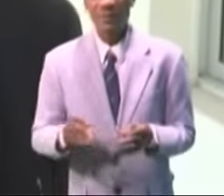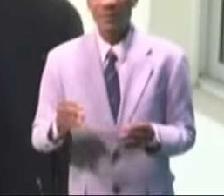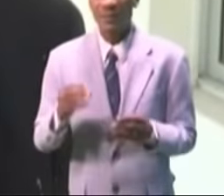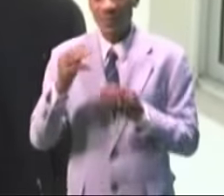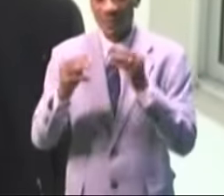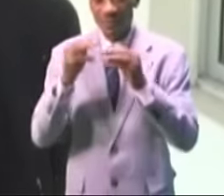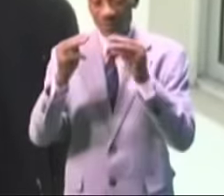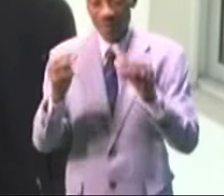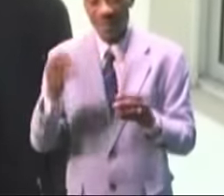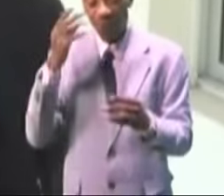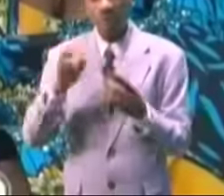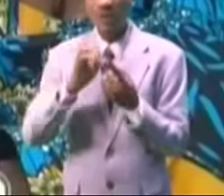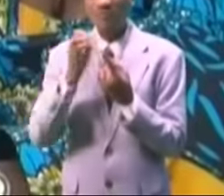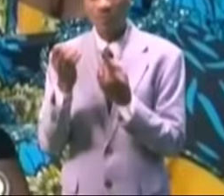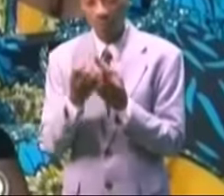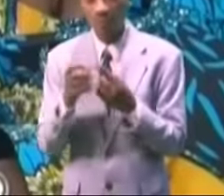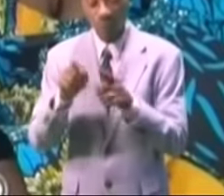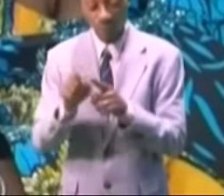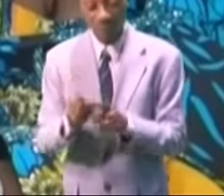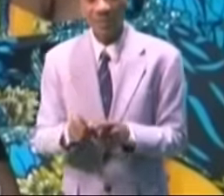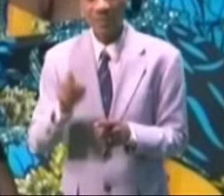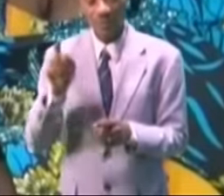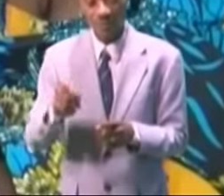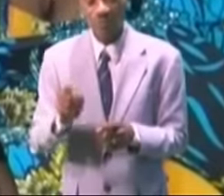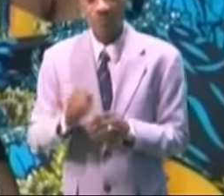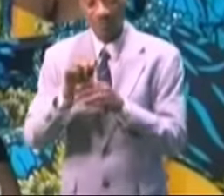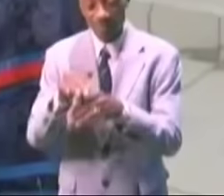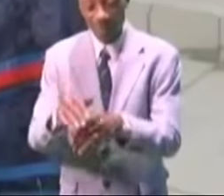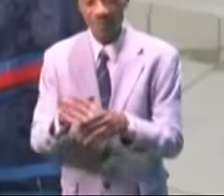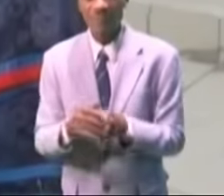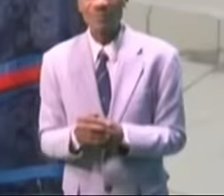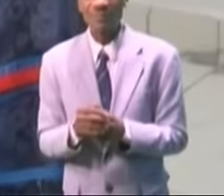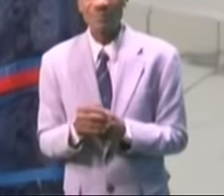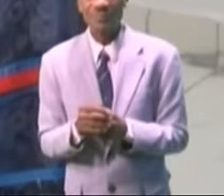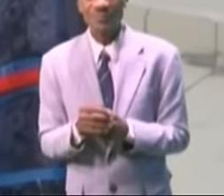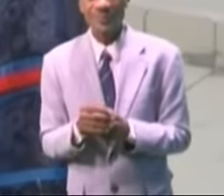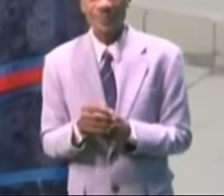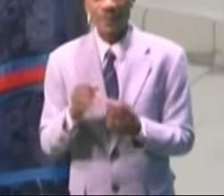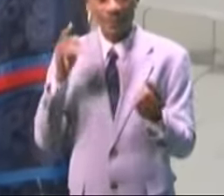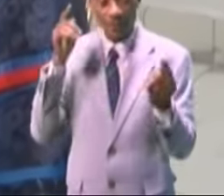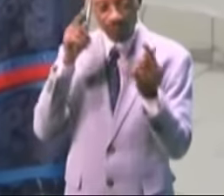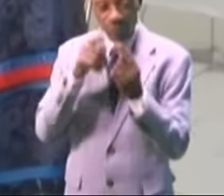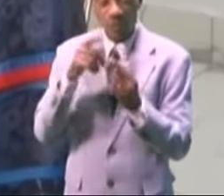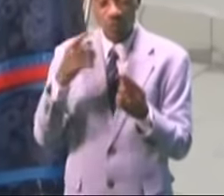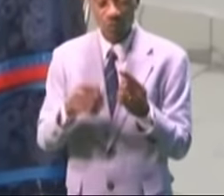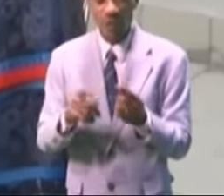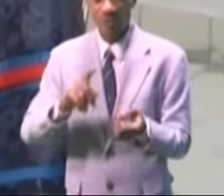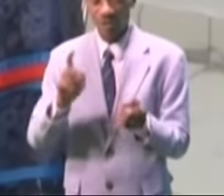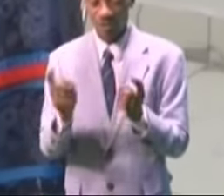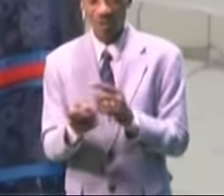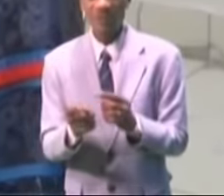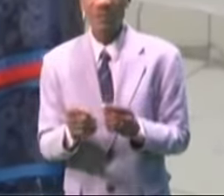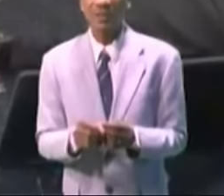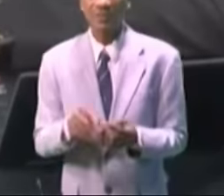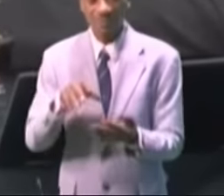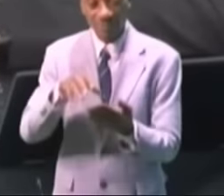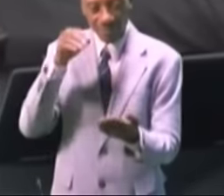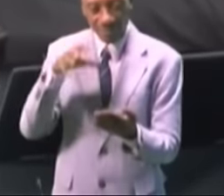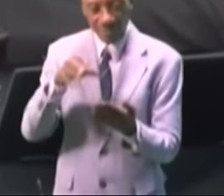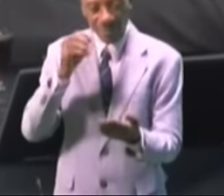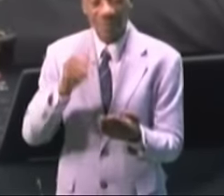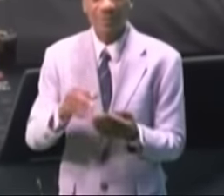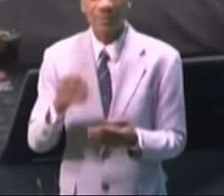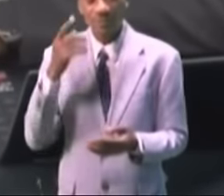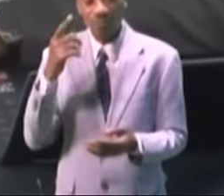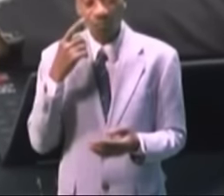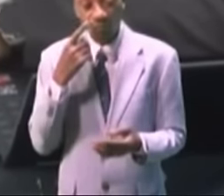Durable de la République démocratique du Congo. En plus de l'objectif principal qui vise le renforcement des capacités nationales sur la législation,